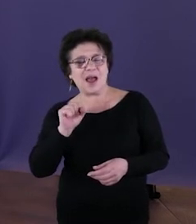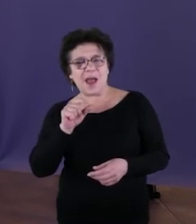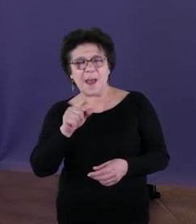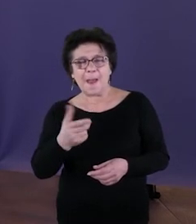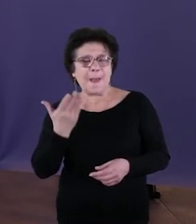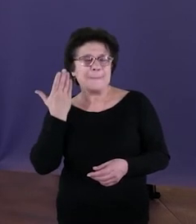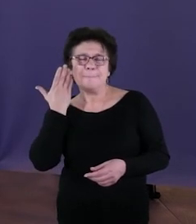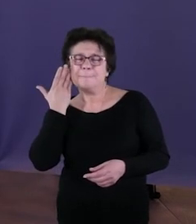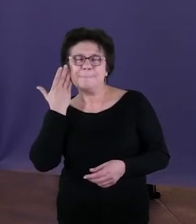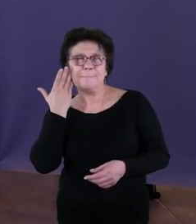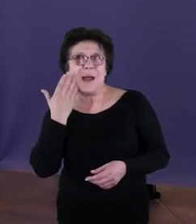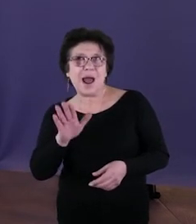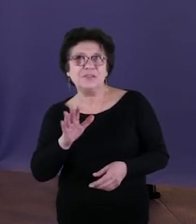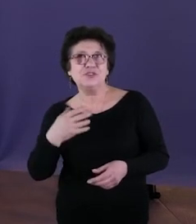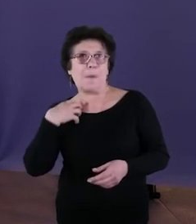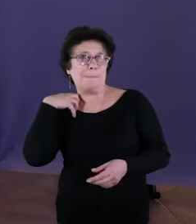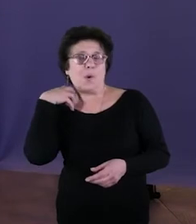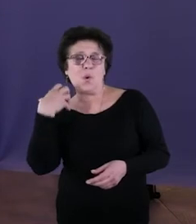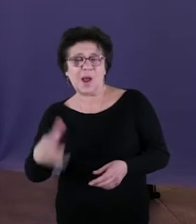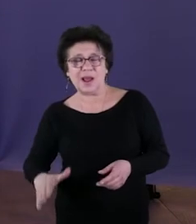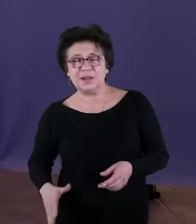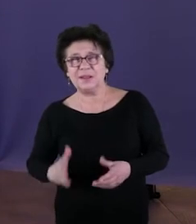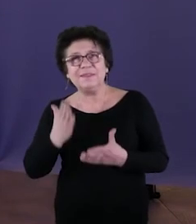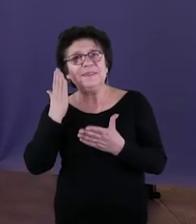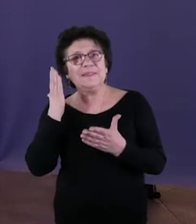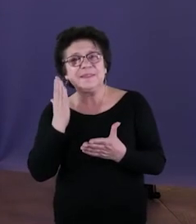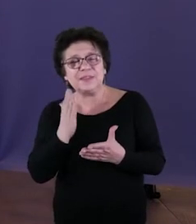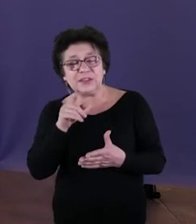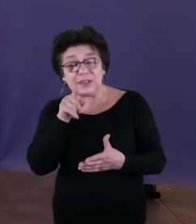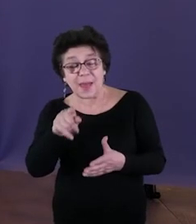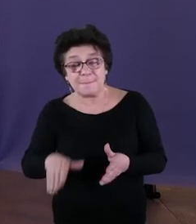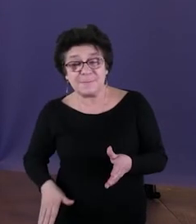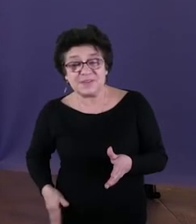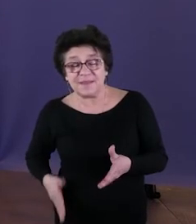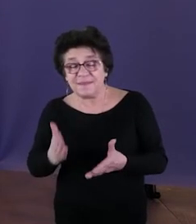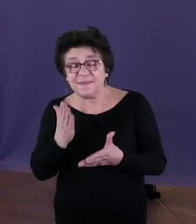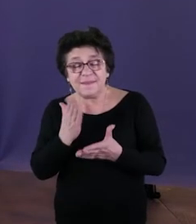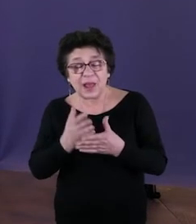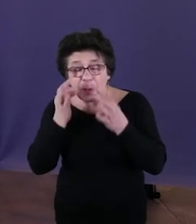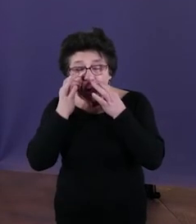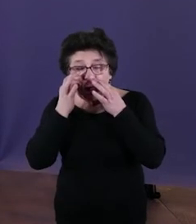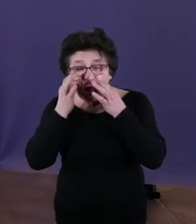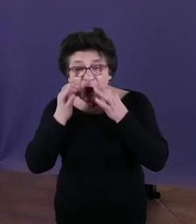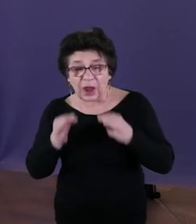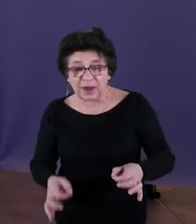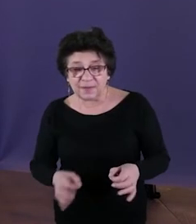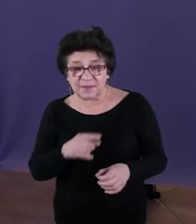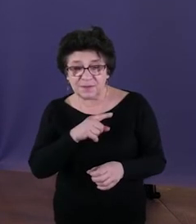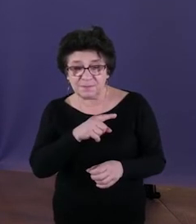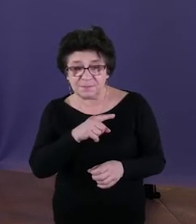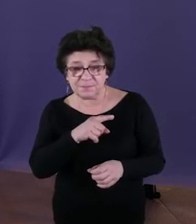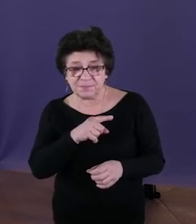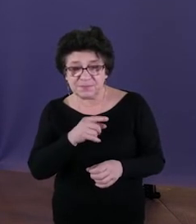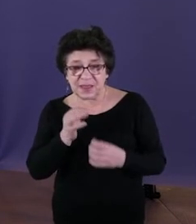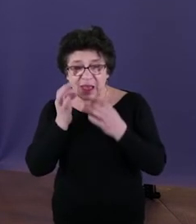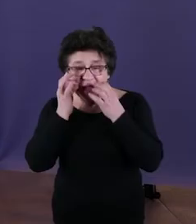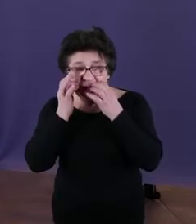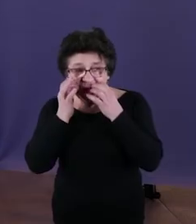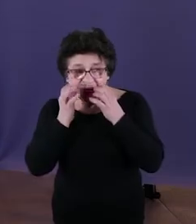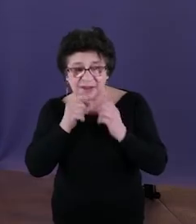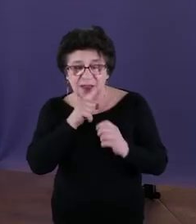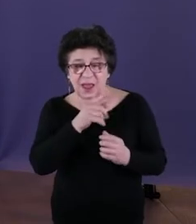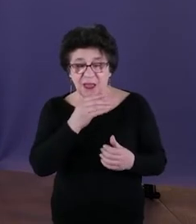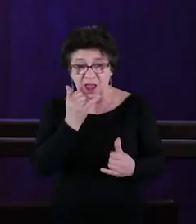ekskluzywną Ponieważ mopsy hodowano w Chinach i nie mógł przez bardzo długi czas nie można pod karnąć śmierci było ich z Chin